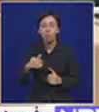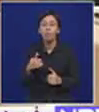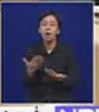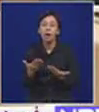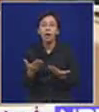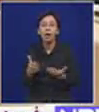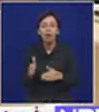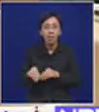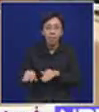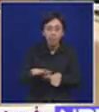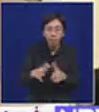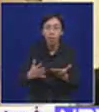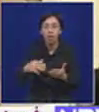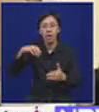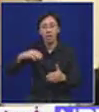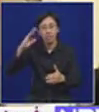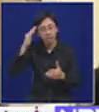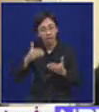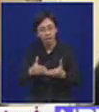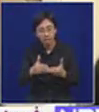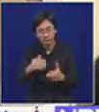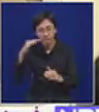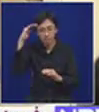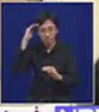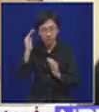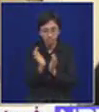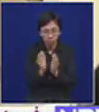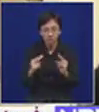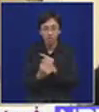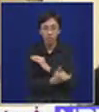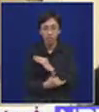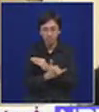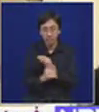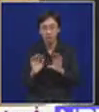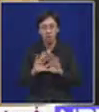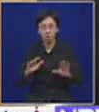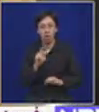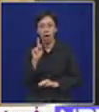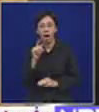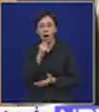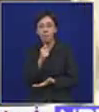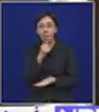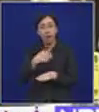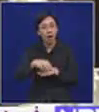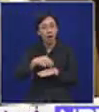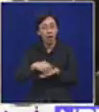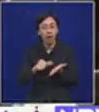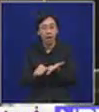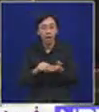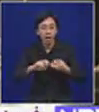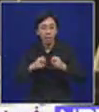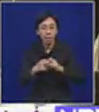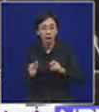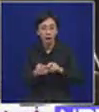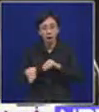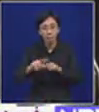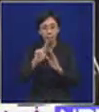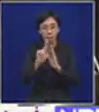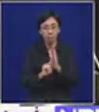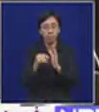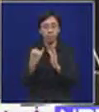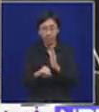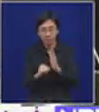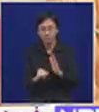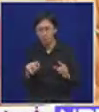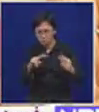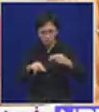จ้าท่ากระทรวงการต่างประเทศและสำนักงานตำรวจแห่งชาติได้ร่วมกันแถลงความคืบหน้าการแก้ไขปัญหาการทำประมงผิดกฎหมายขาดการรายงานและ